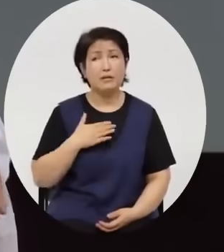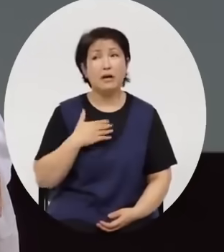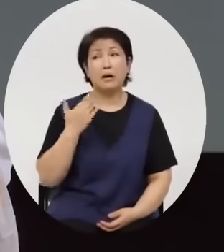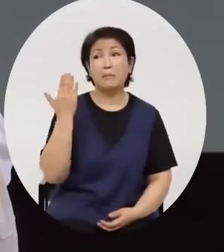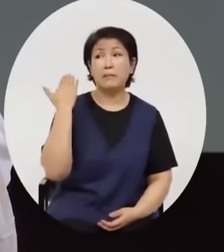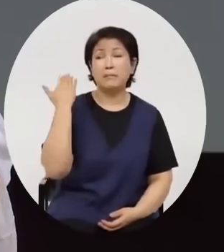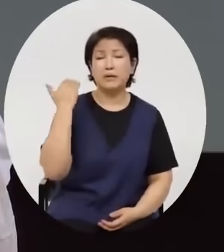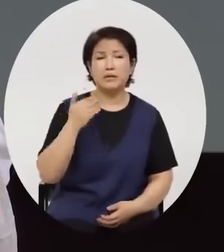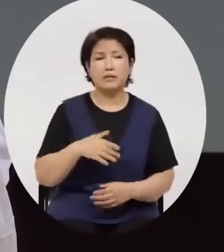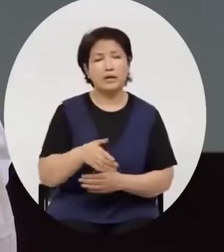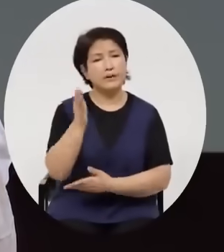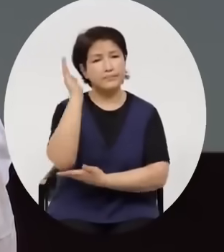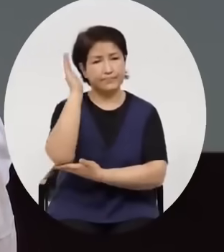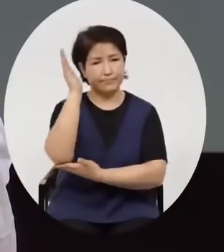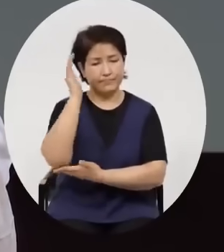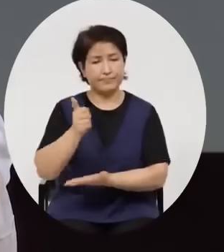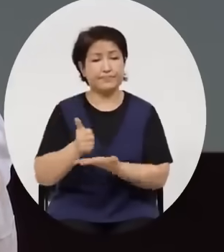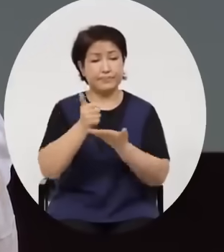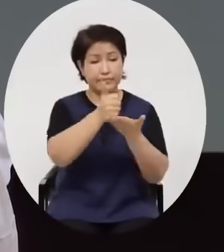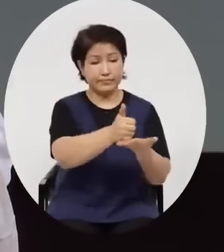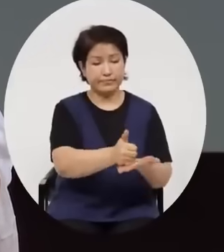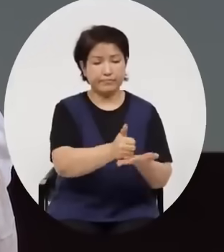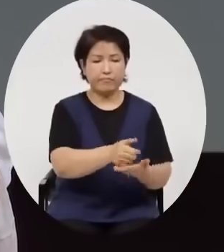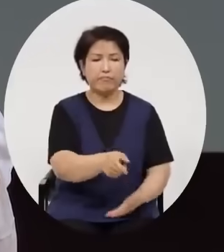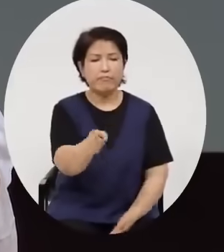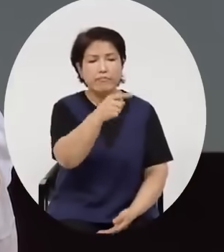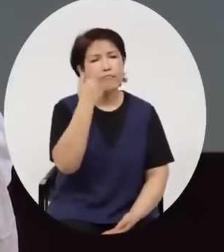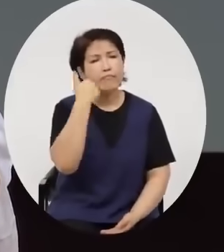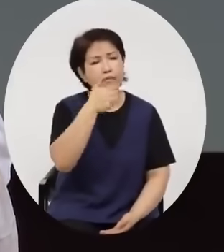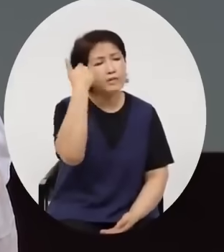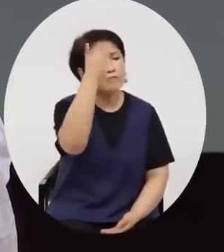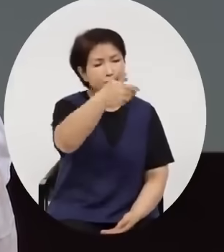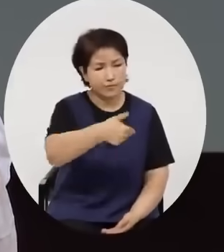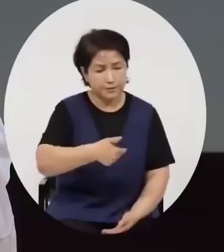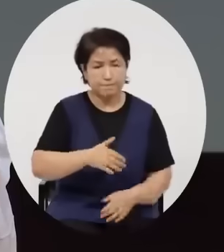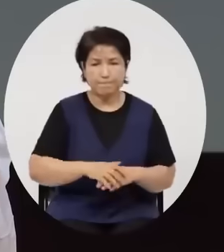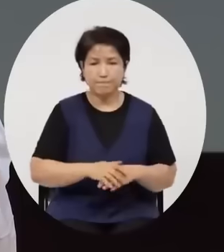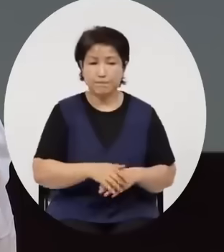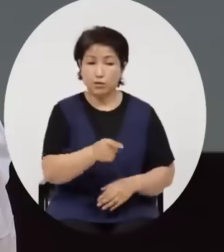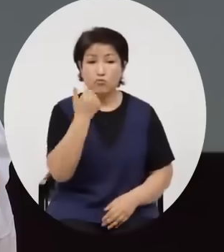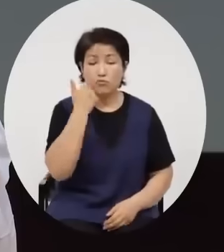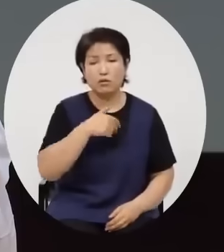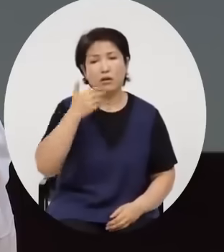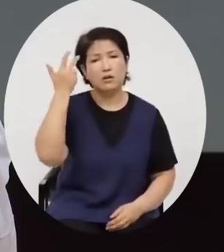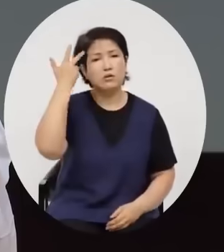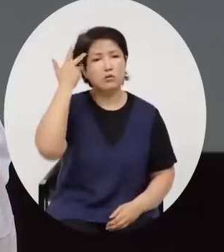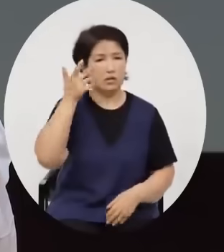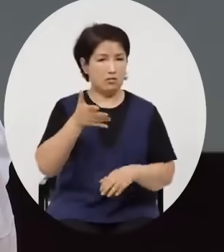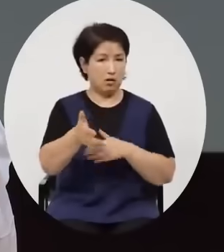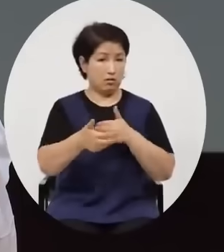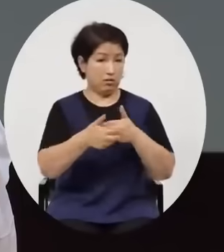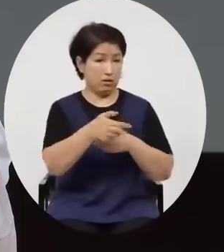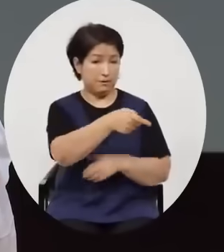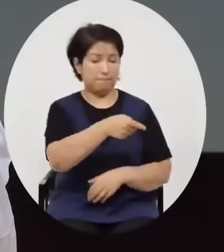제가 며칠 전에 어디 강연을 갔는데 질문자가 정신과 의사 선생님이에요.